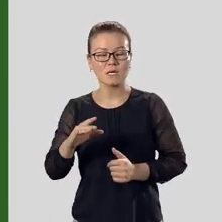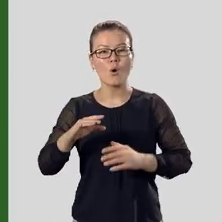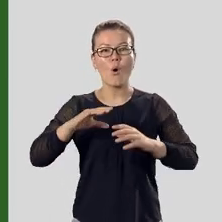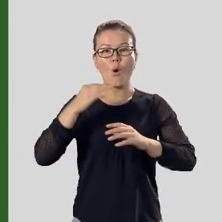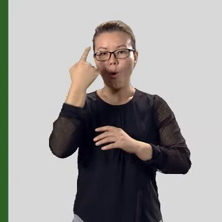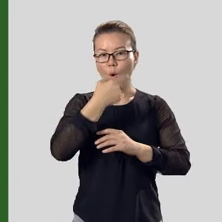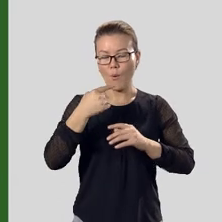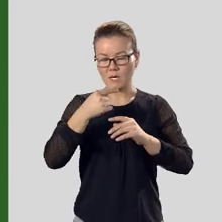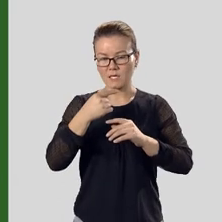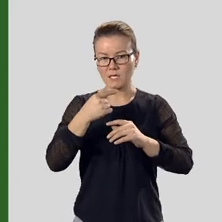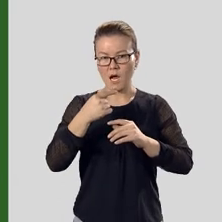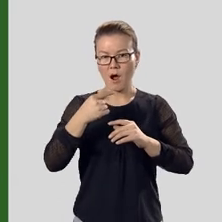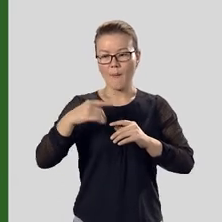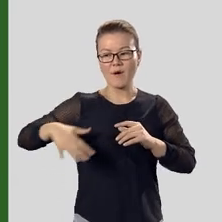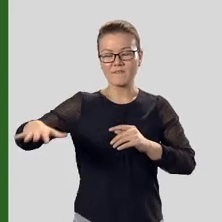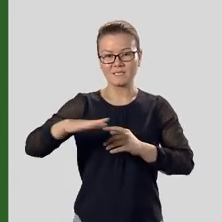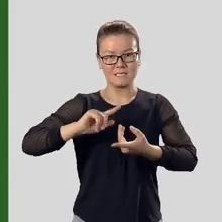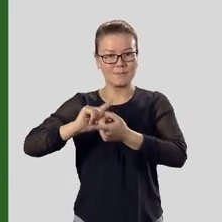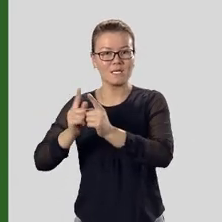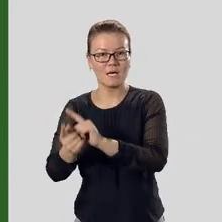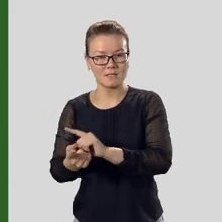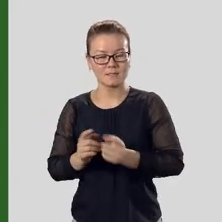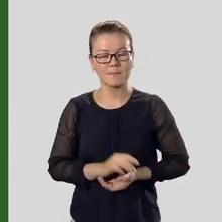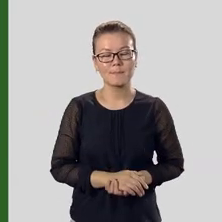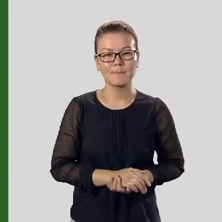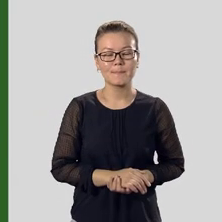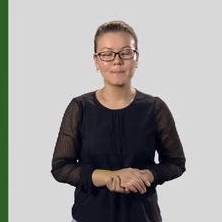поверхности постоянно меняется.